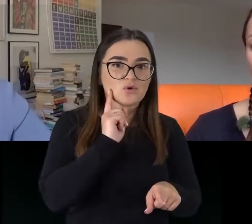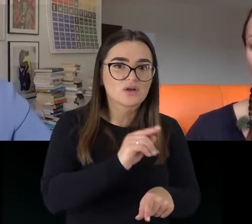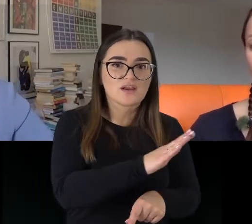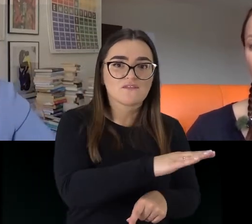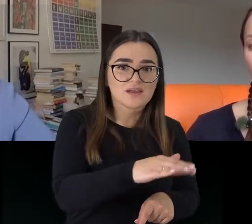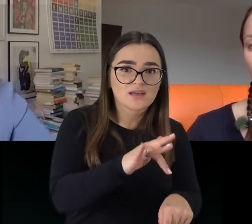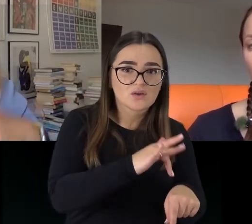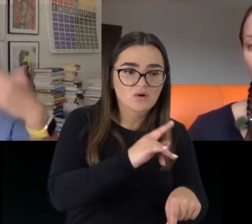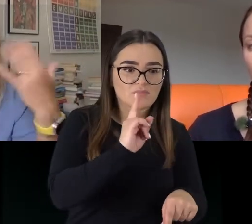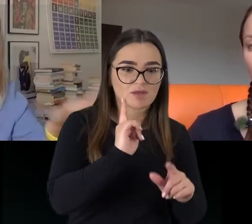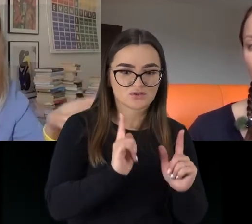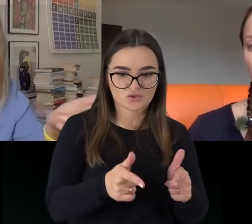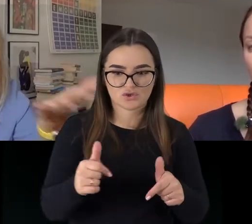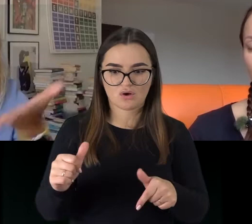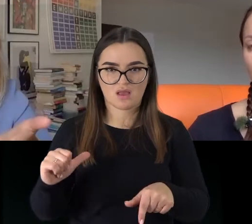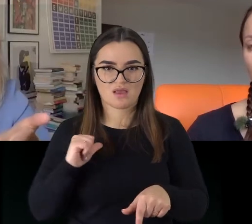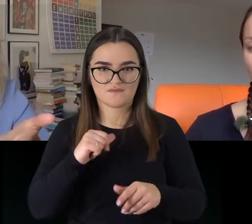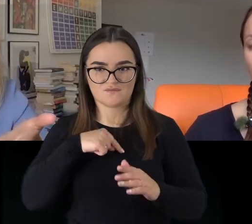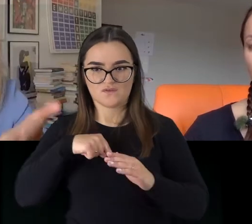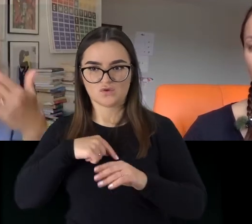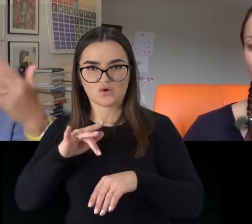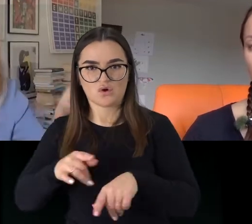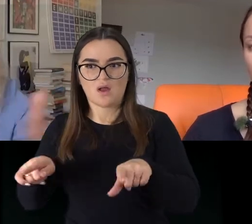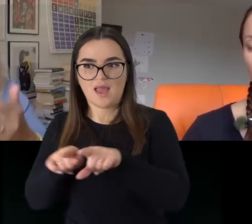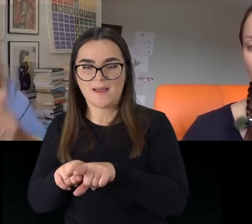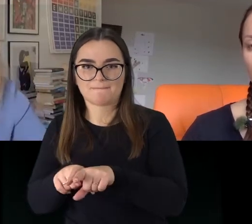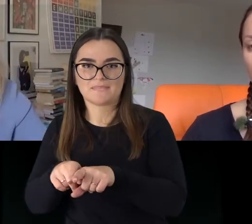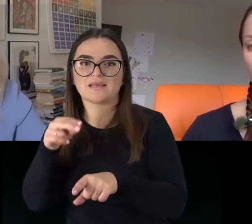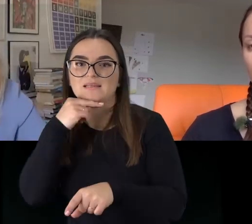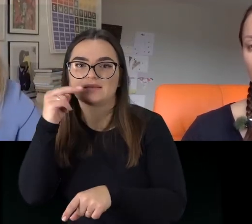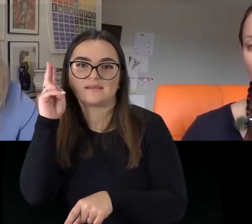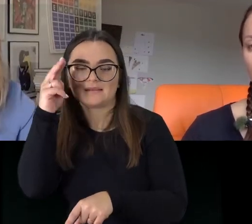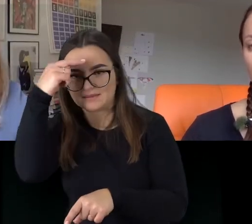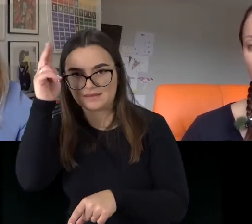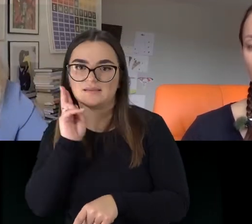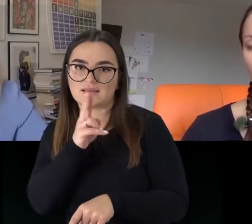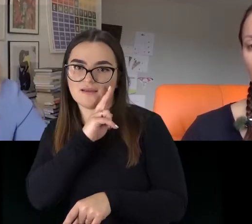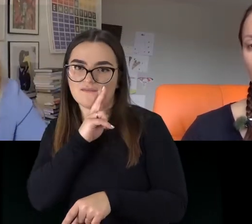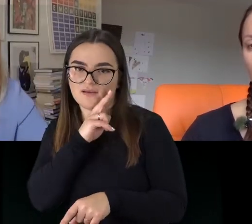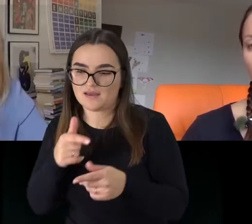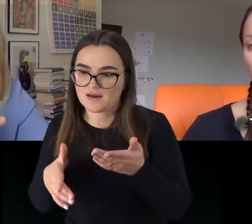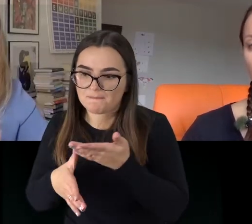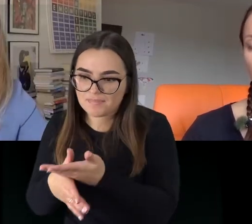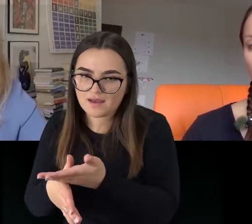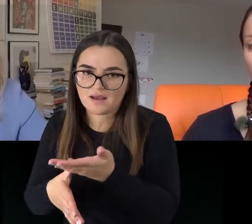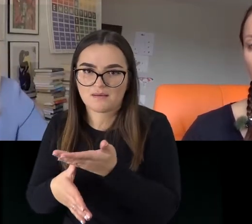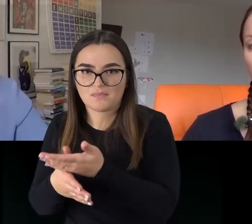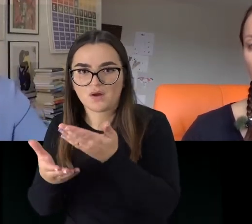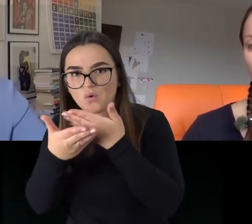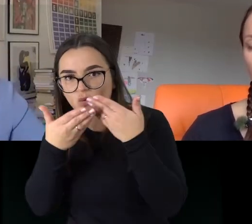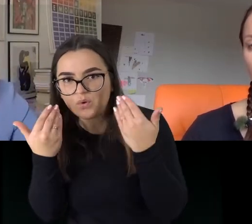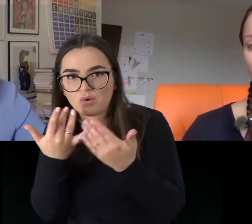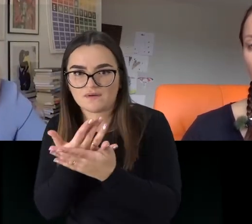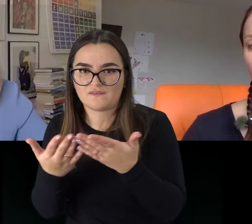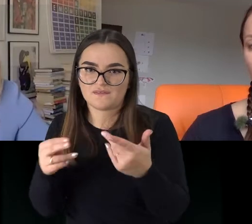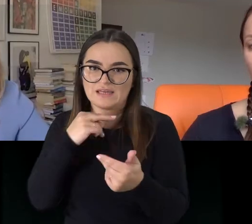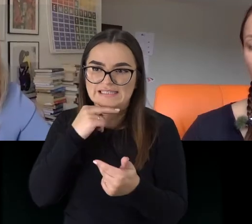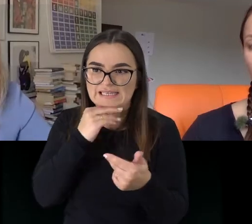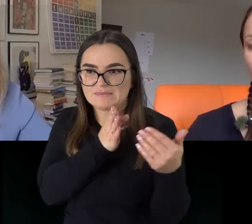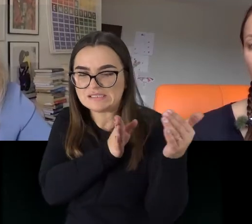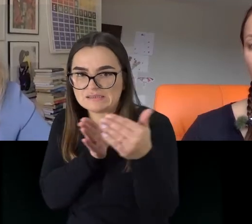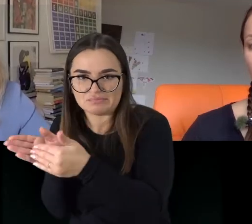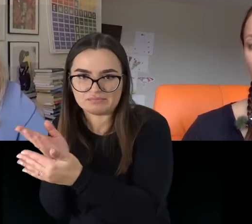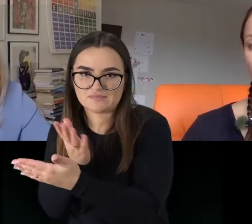tėvais savo tėvam arba mamom, kaip tai betrodytų. Ar jie padeda ar nepadeda, ar jie nuima krūvį, ar jie atitraukia dėmesį arba